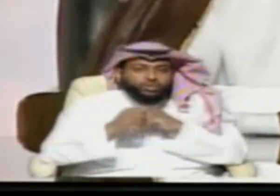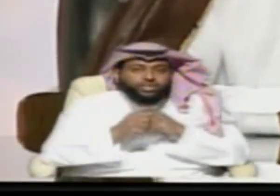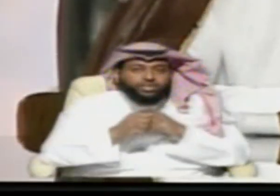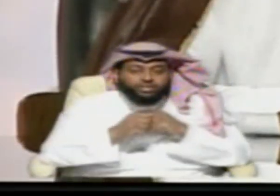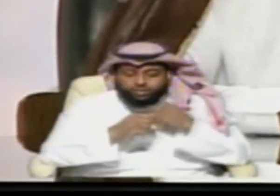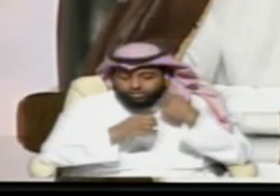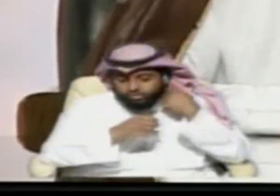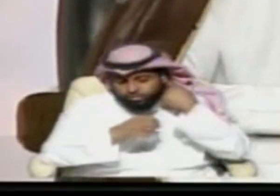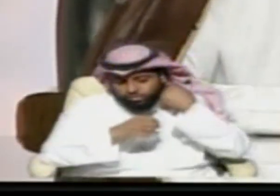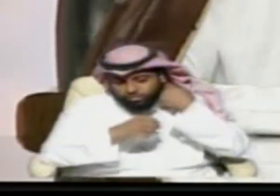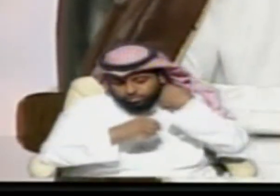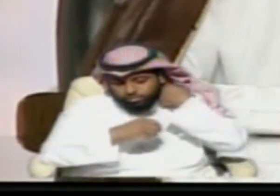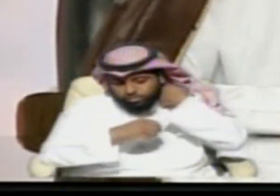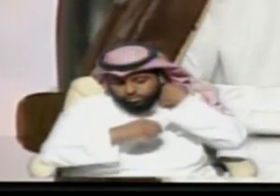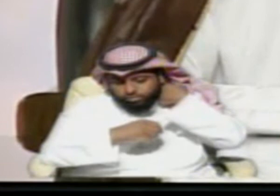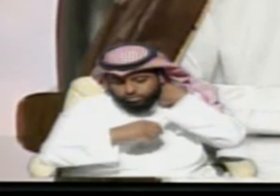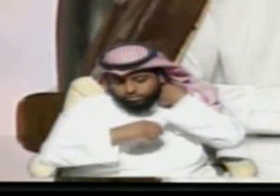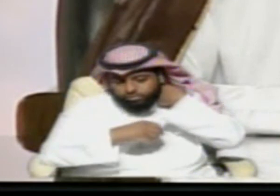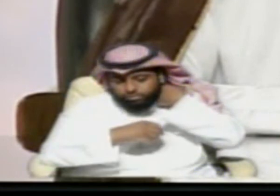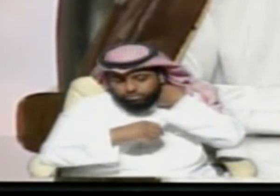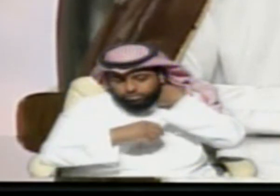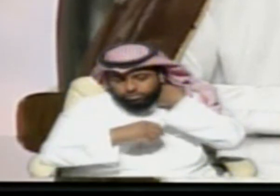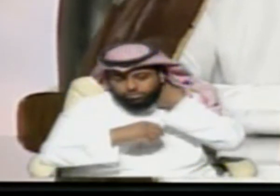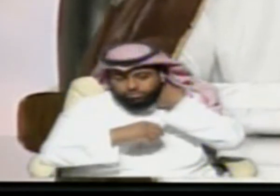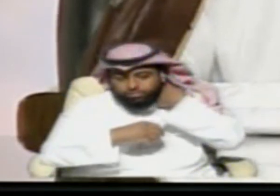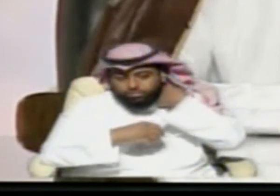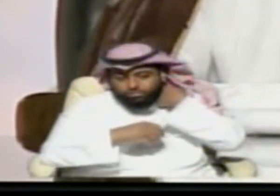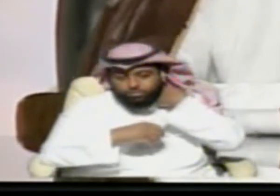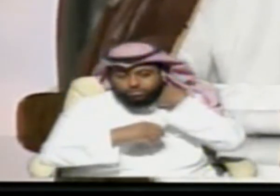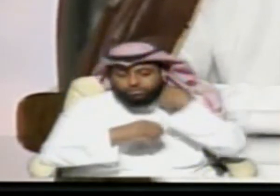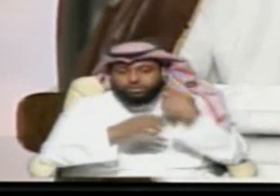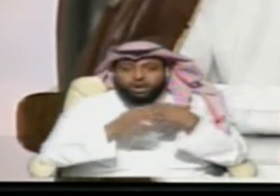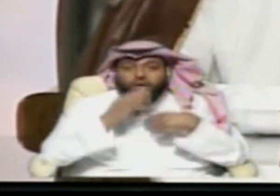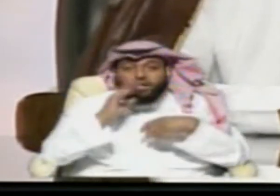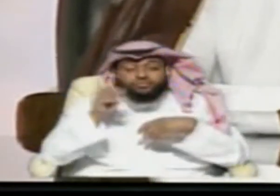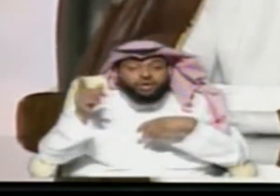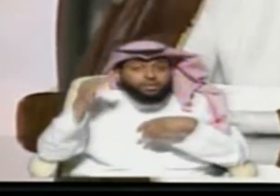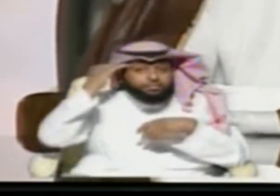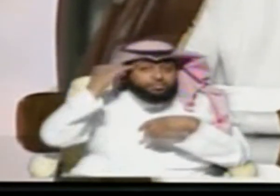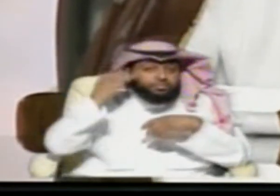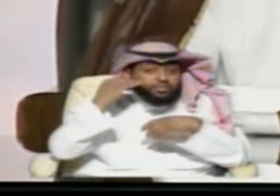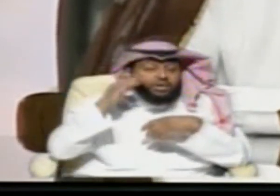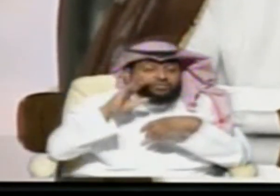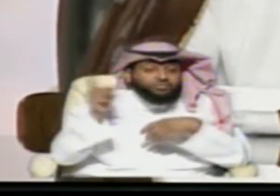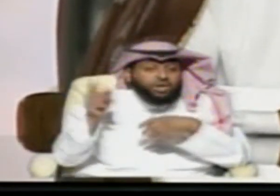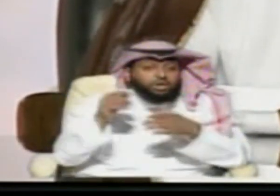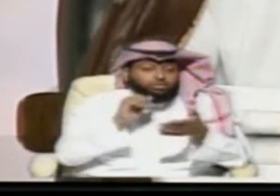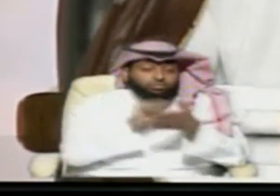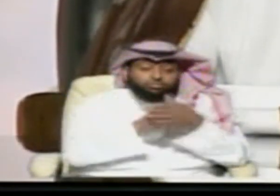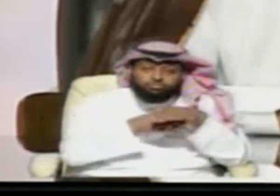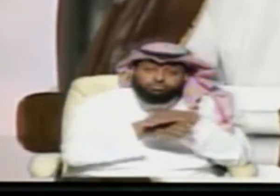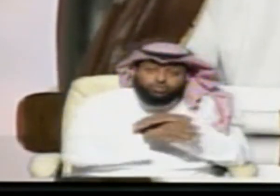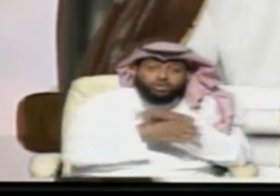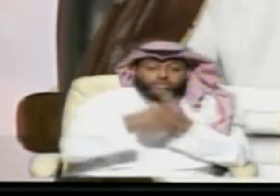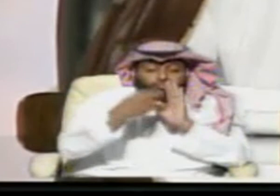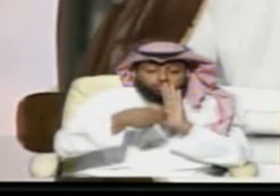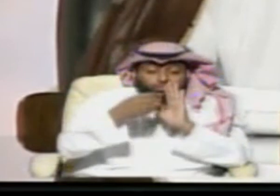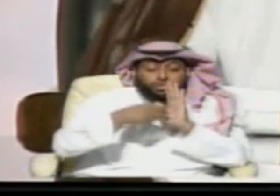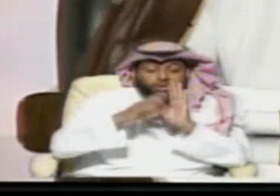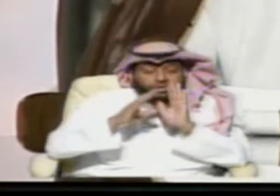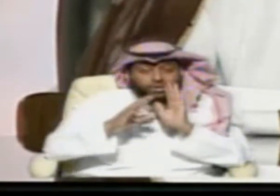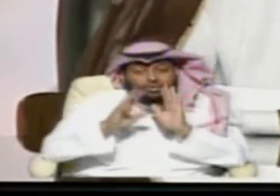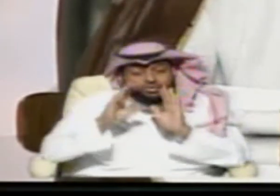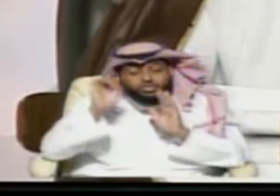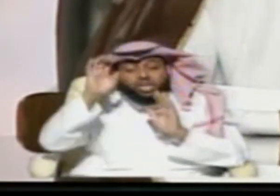الإمام تصلي معها حتى ينصرف، وإن صلت في بيتها فصلاتها في بيتها أفضل. نعم. في الجملة، لكن